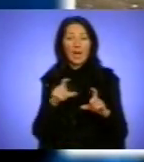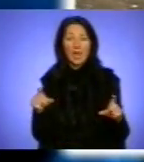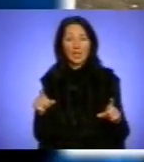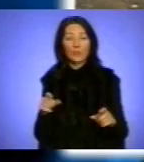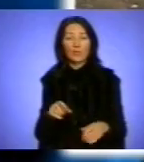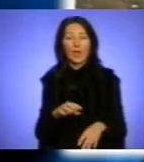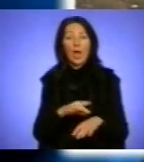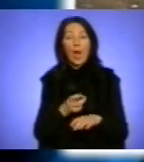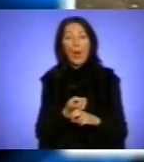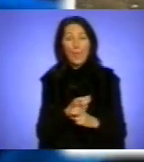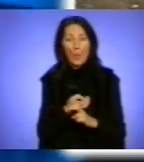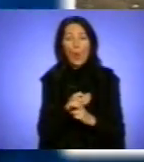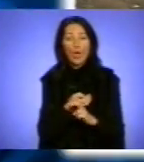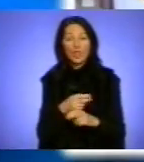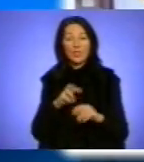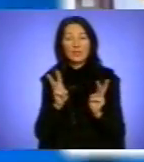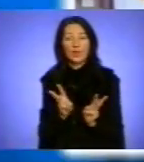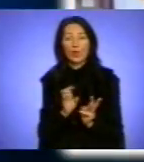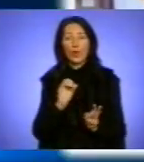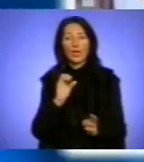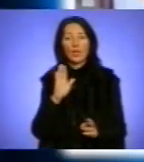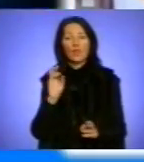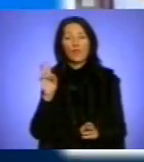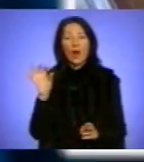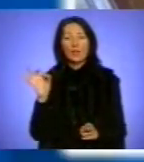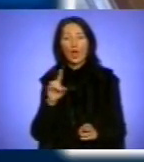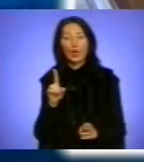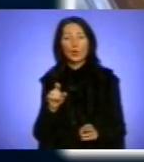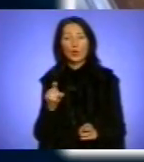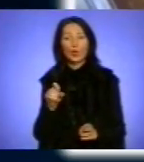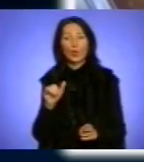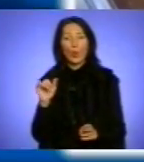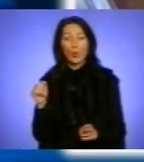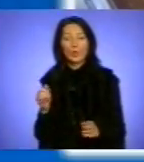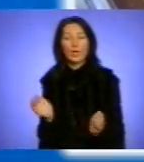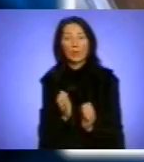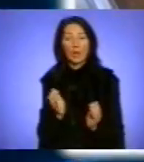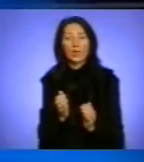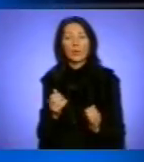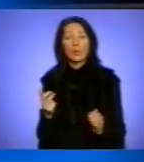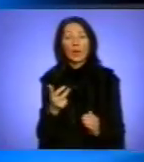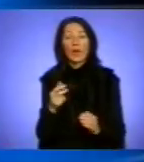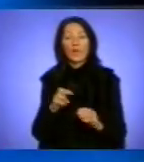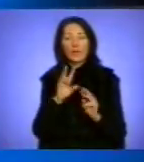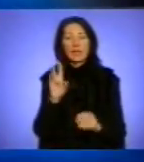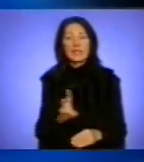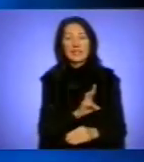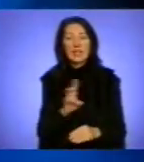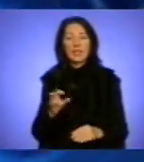Мощі святого Іоанна Златоуста зберігатимуть у храмі Пресвятої Троїці, що на східному масиві у Тернополі.